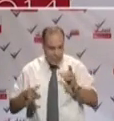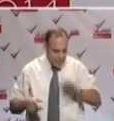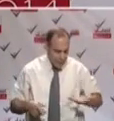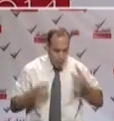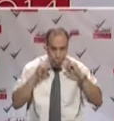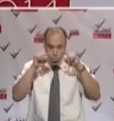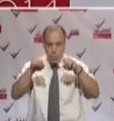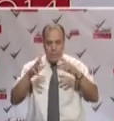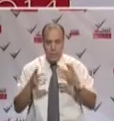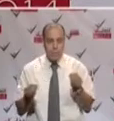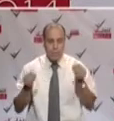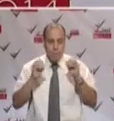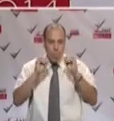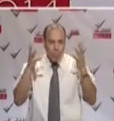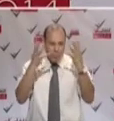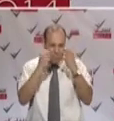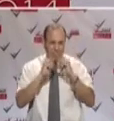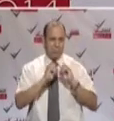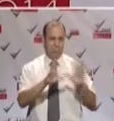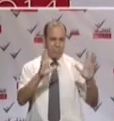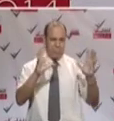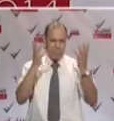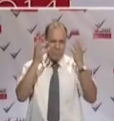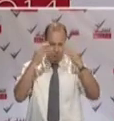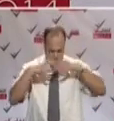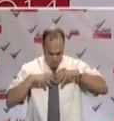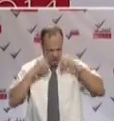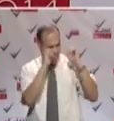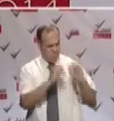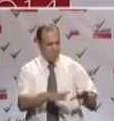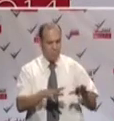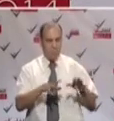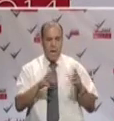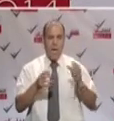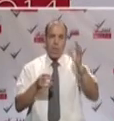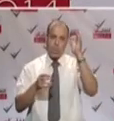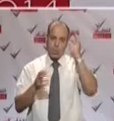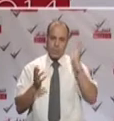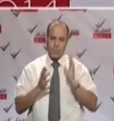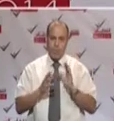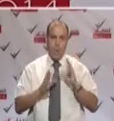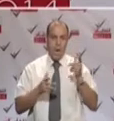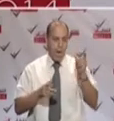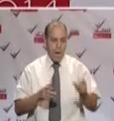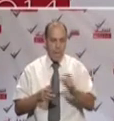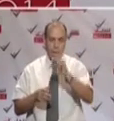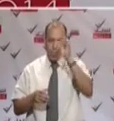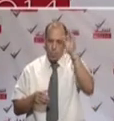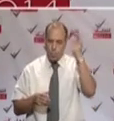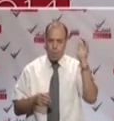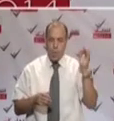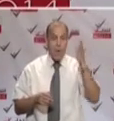أبنائنا وتزيل الظلمة وتزيل الغمة على تونس وعلى أبناء تونس